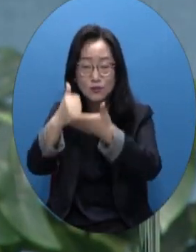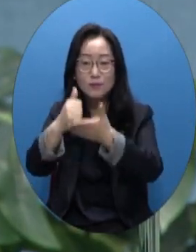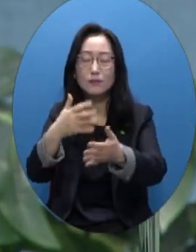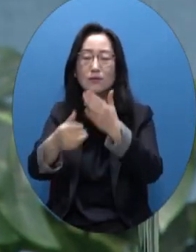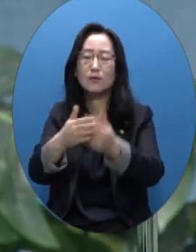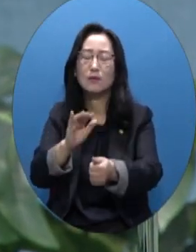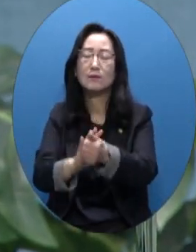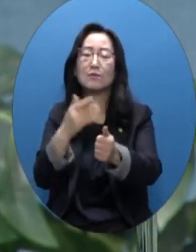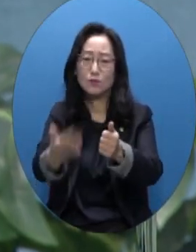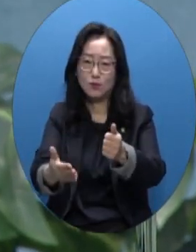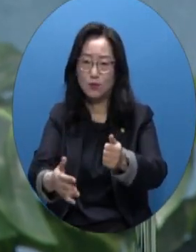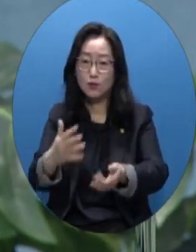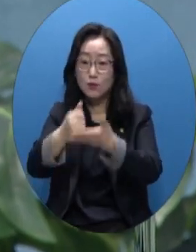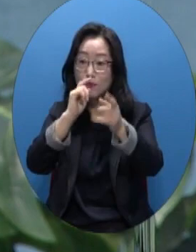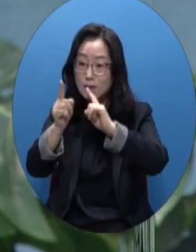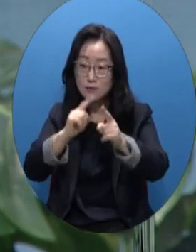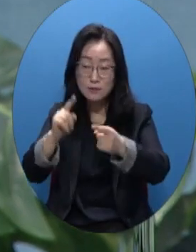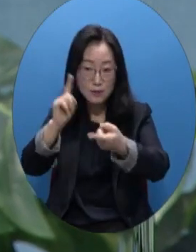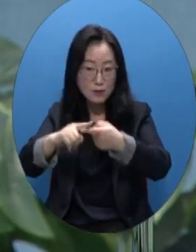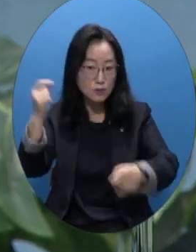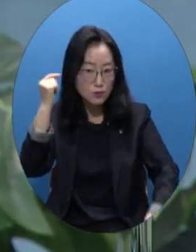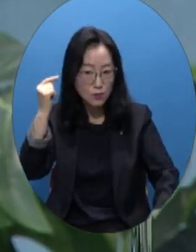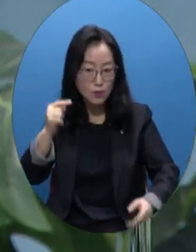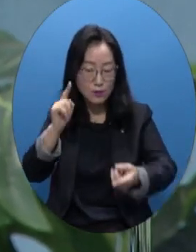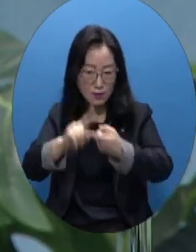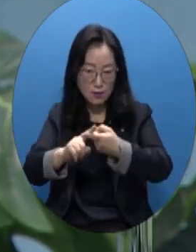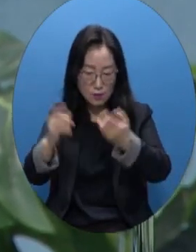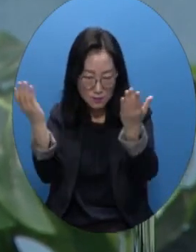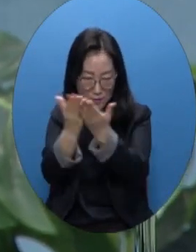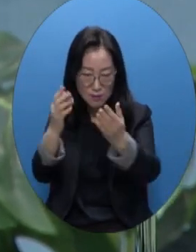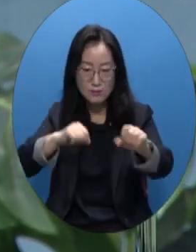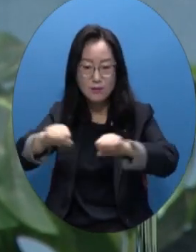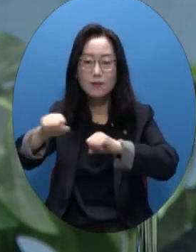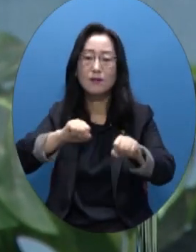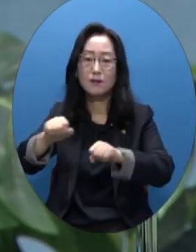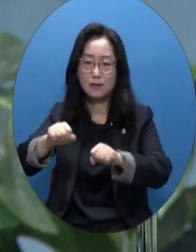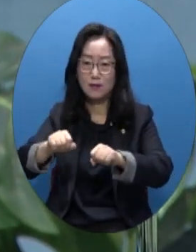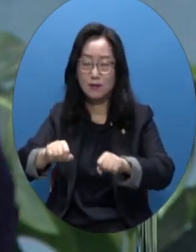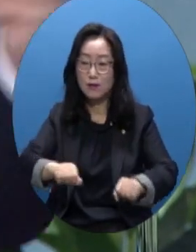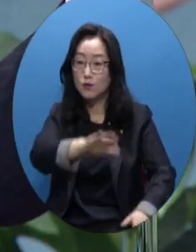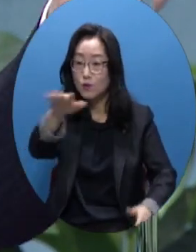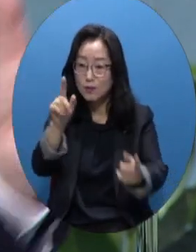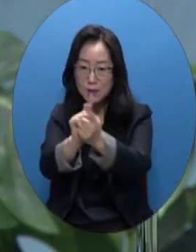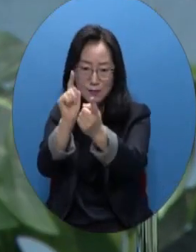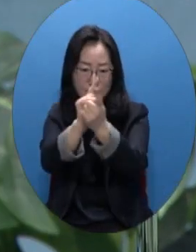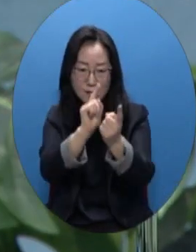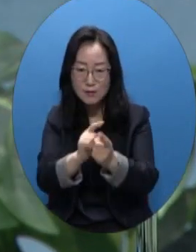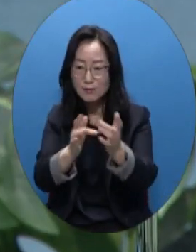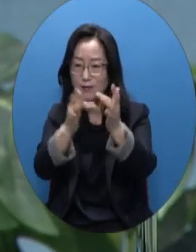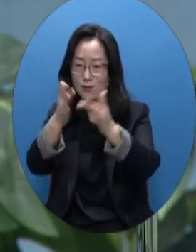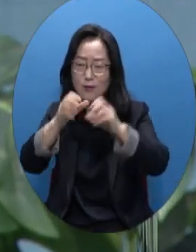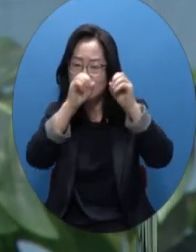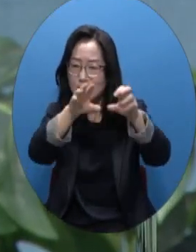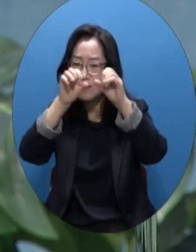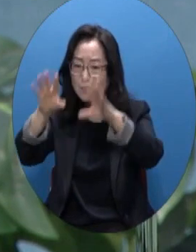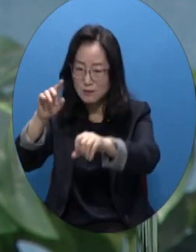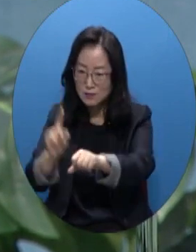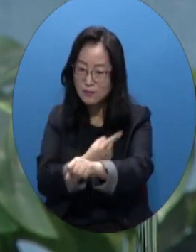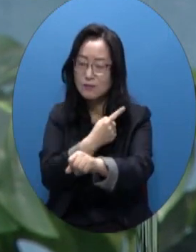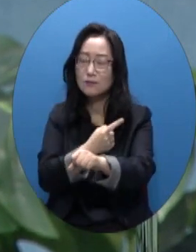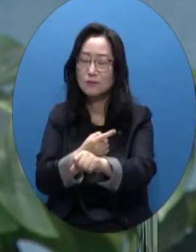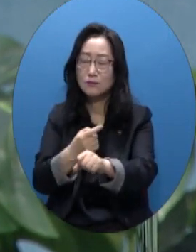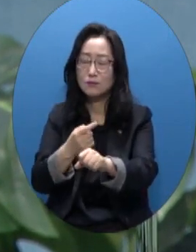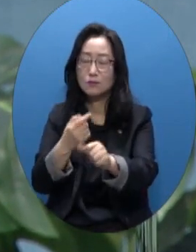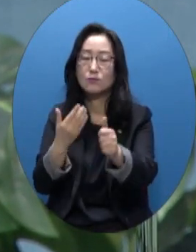하고 길 말씀을 듣고 지켜 행하게 하며 우리가 만난 예수님을 만방에 전하게 만들어 주신